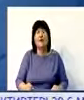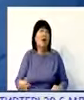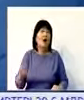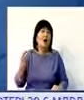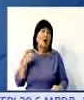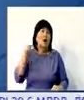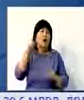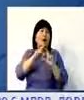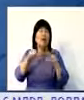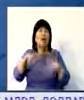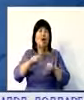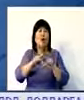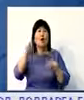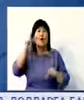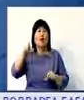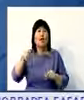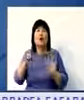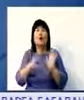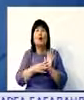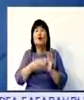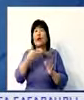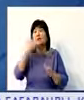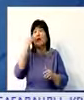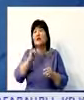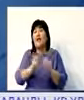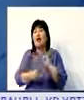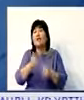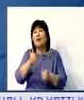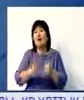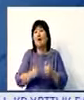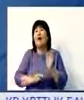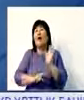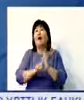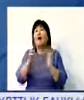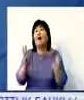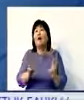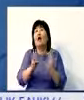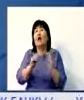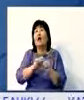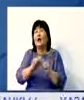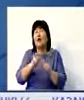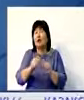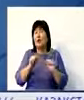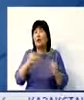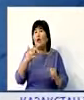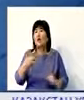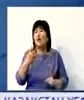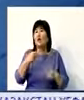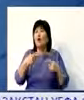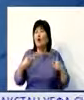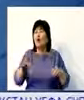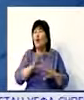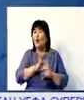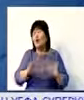Қызылордада мектеп және колледж оқушылары арасында 9-шы жазғы спартакиада ойындарының алауы жағылды. Байрақты бәсекеде спорттың 52 түрінен